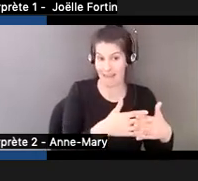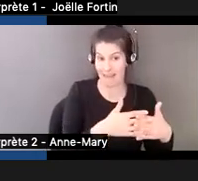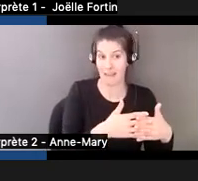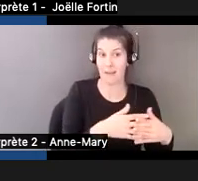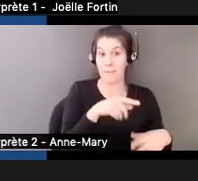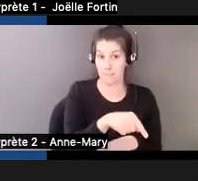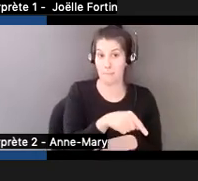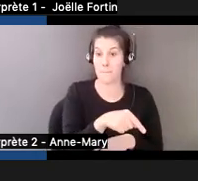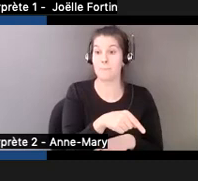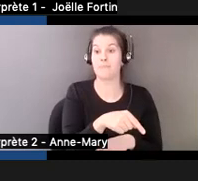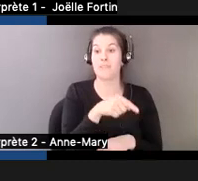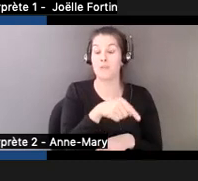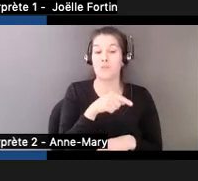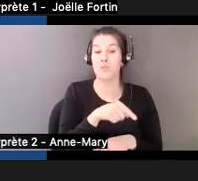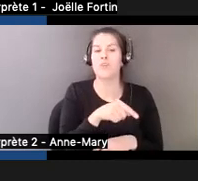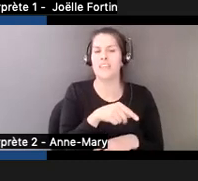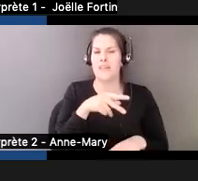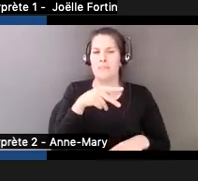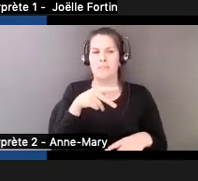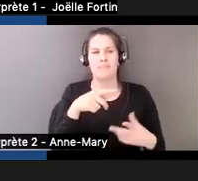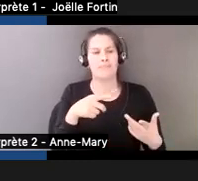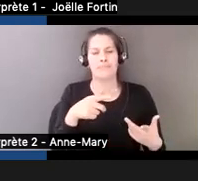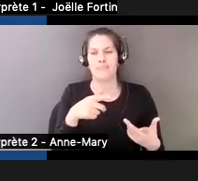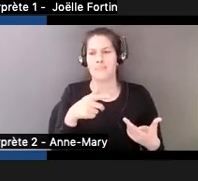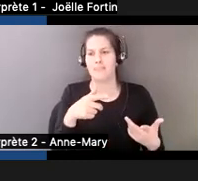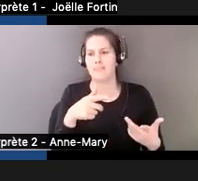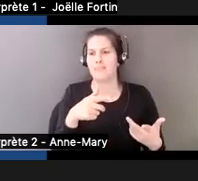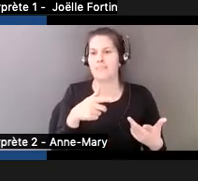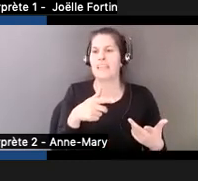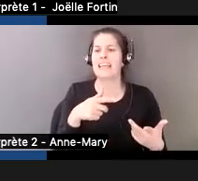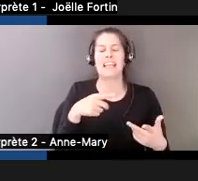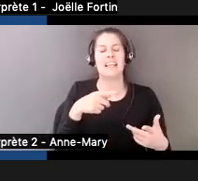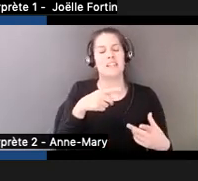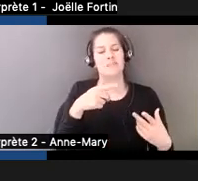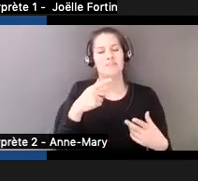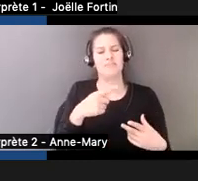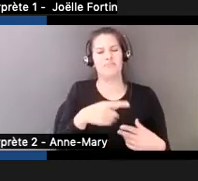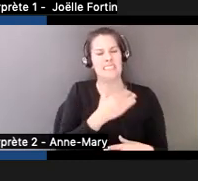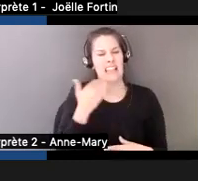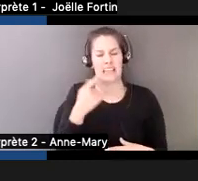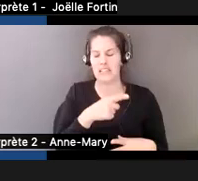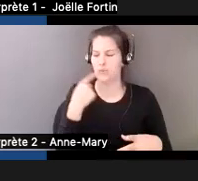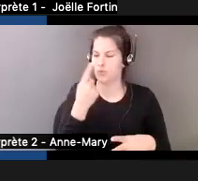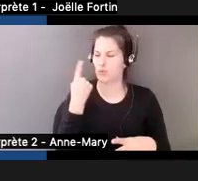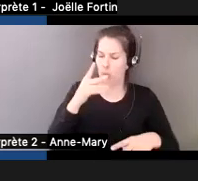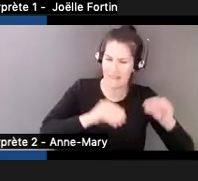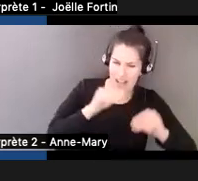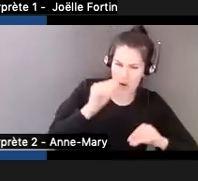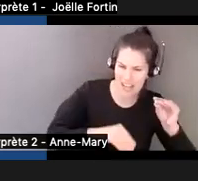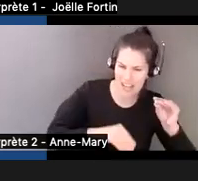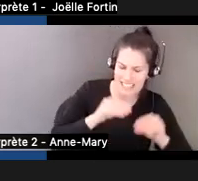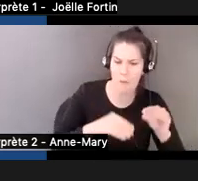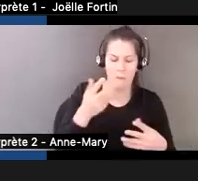était tanné dans ses évaluations de toujours mettre l'accent sur les déficits. Sa femme était une enseignante Montessori.